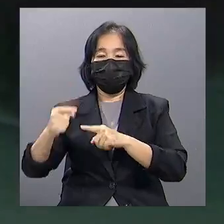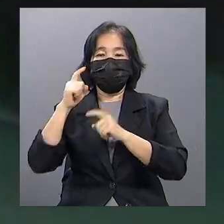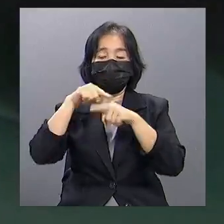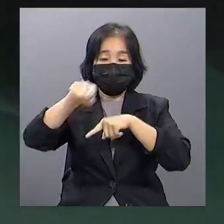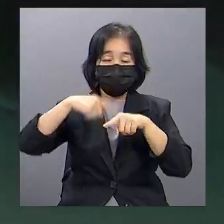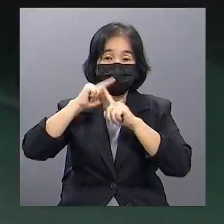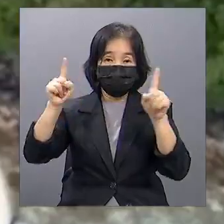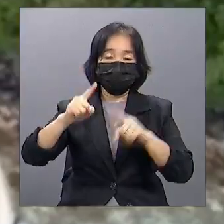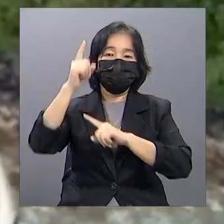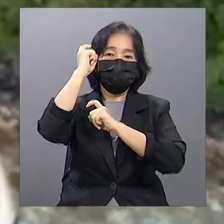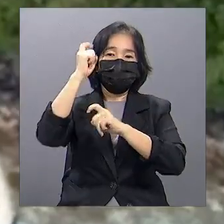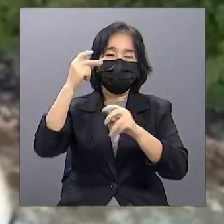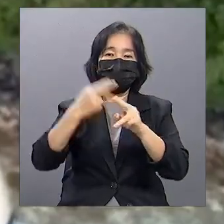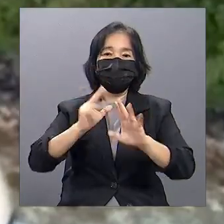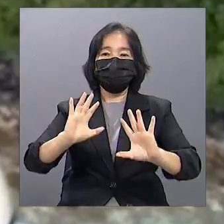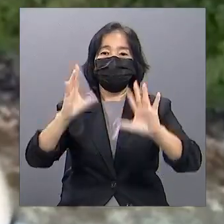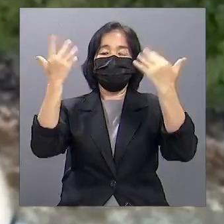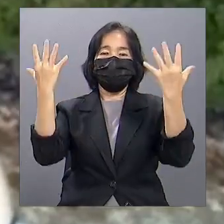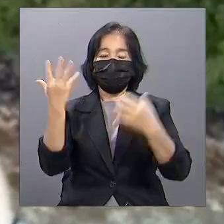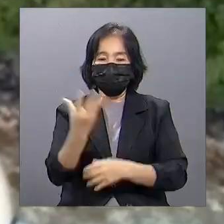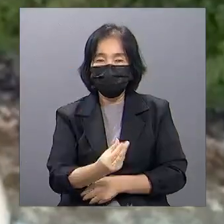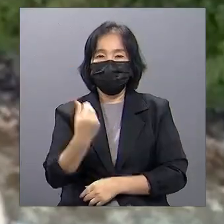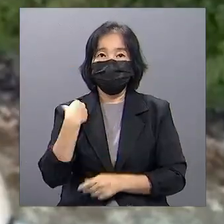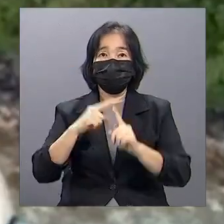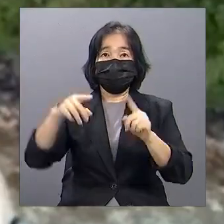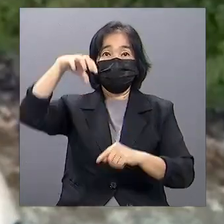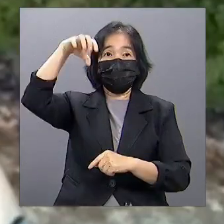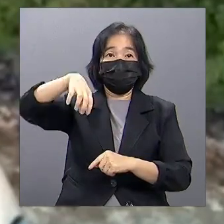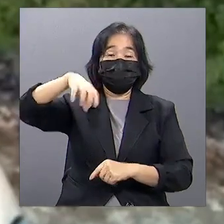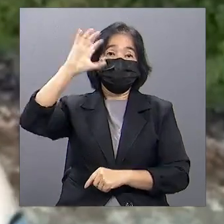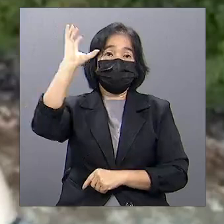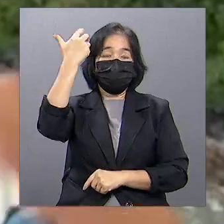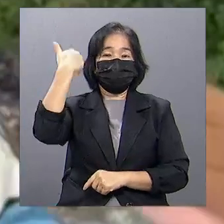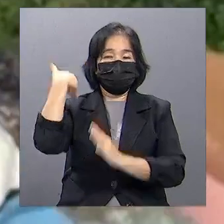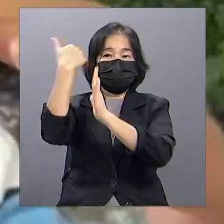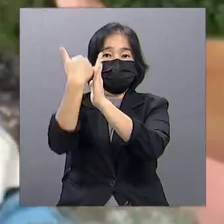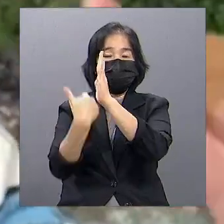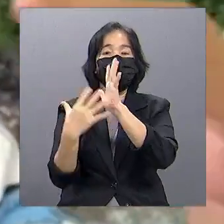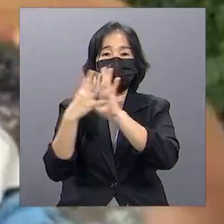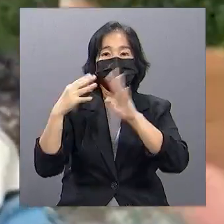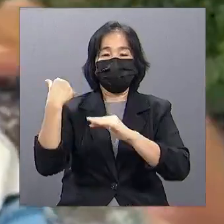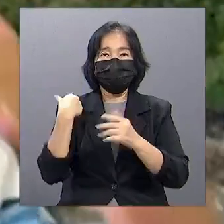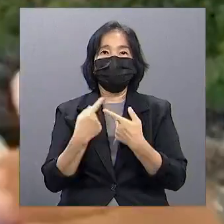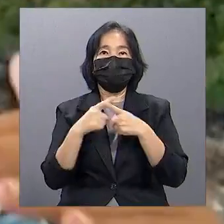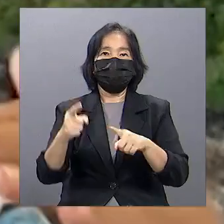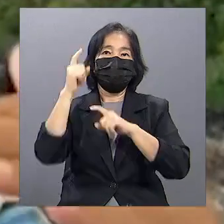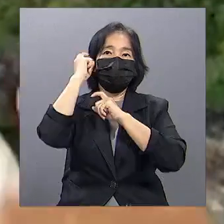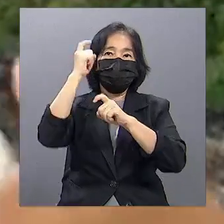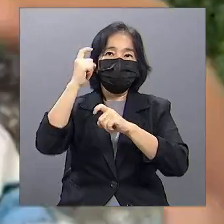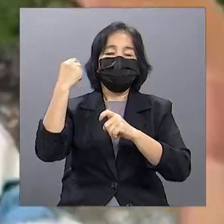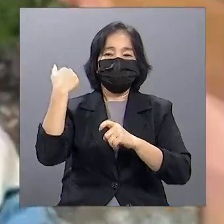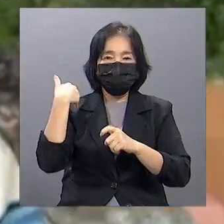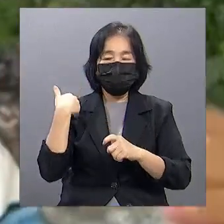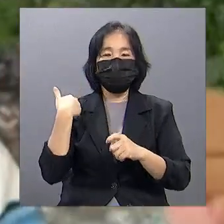อันดับของ IUCN ซึ่งเป็นองค์กรระดับโลกนะครับมากกว่า40ชนิดการเสี่ยงต่อการสูญพันธุ์ก็มีหลายระดับถ้